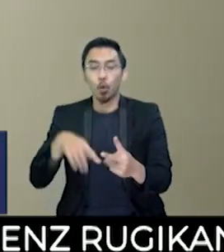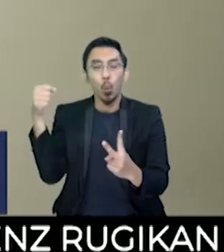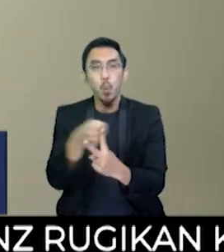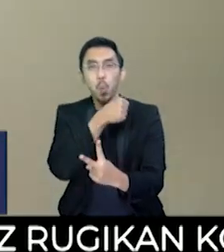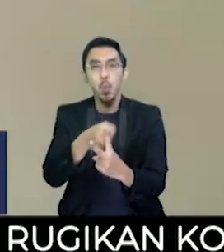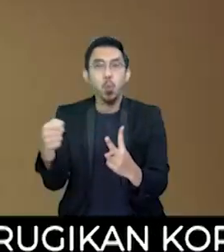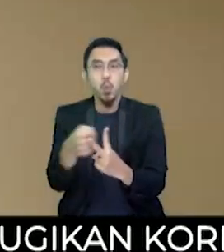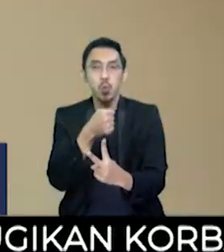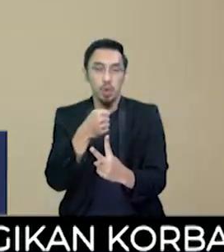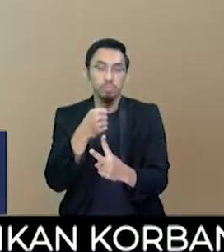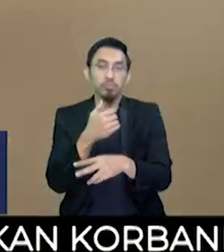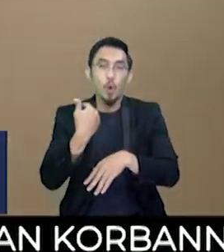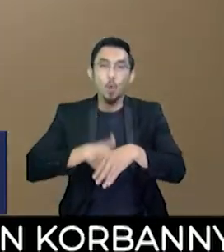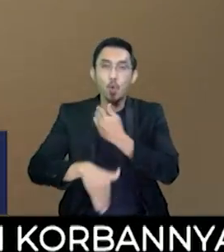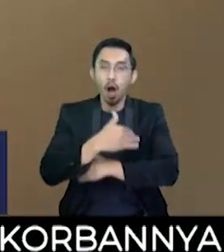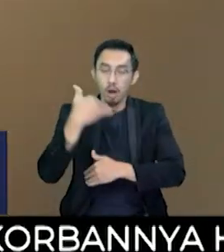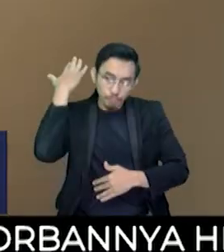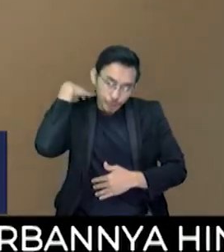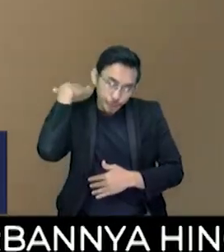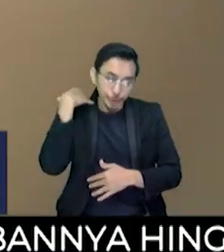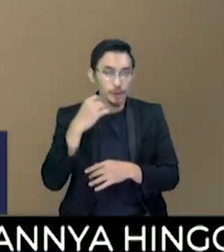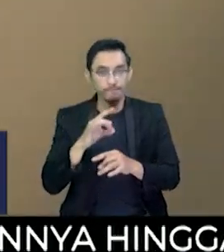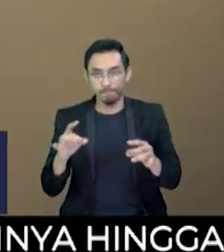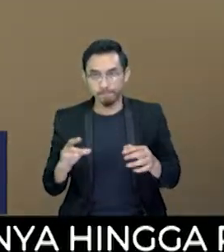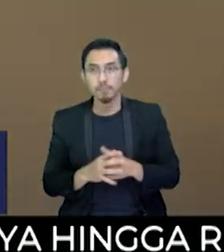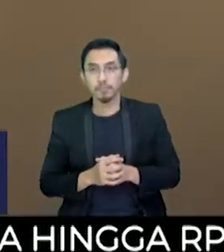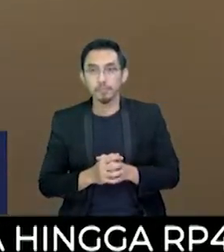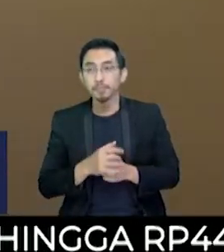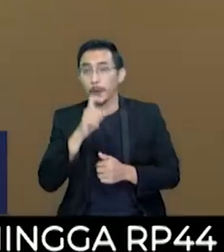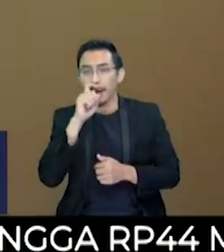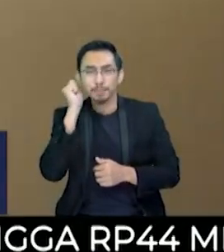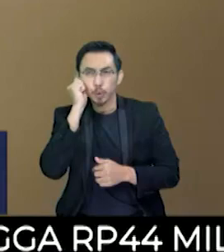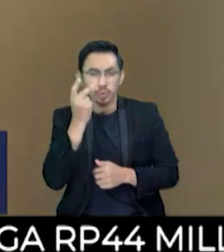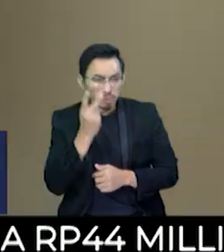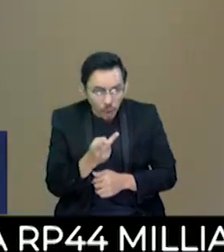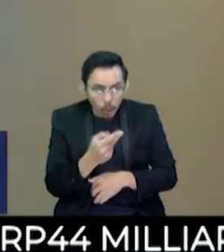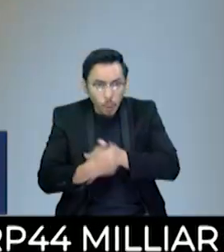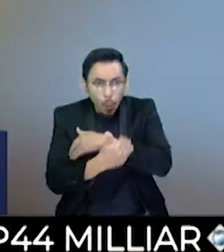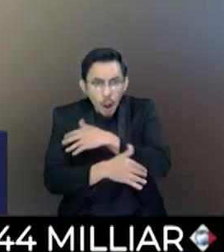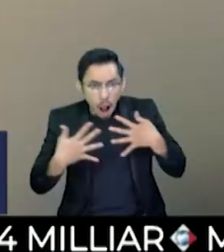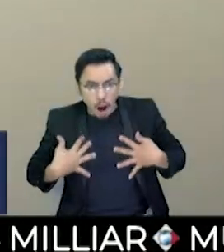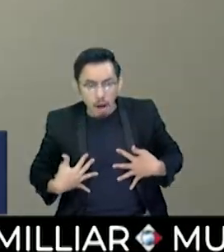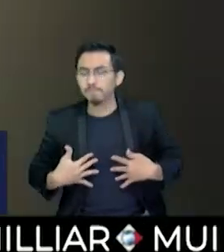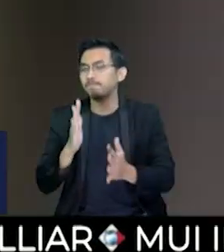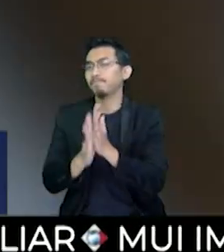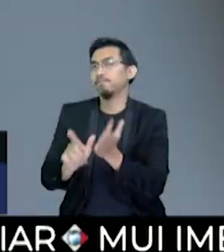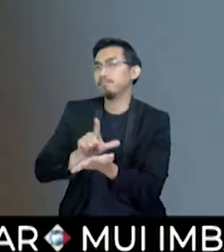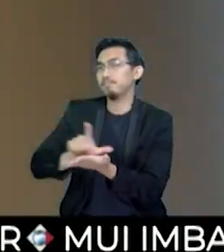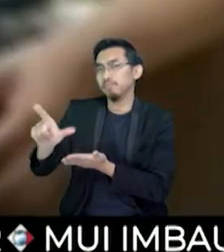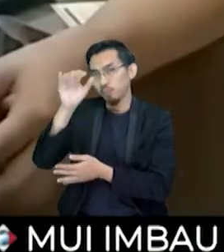punggung. Tak terima anak mereka dianiaya, orang tua korban kemudian melaporkan kasus penganiayaan korban ke Mapolres